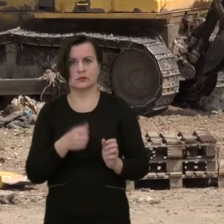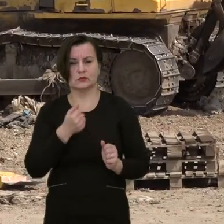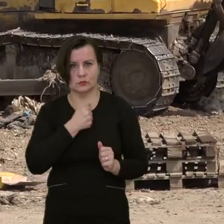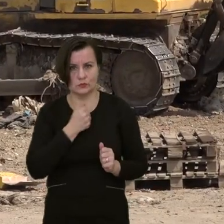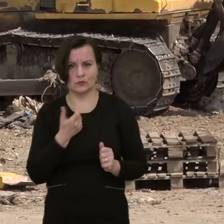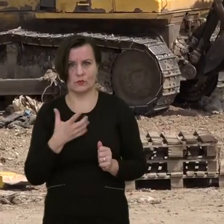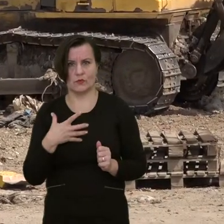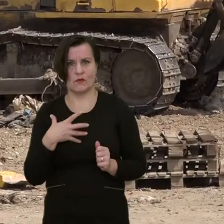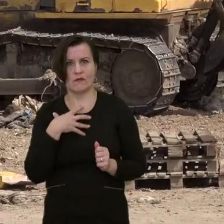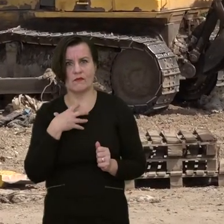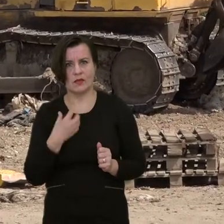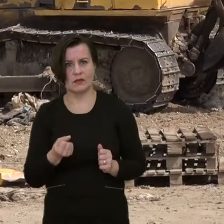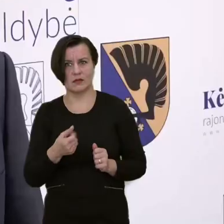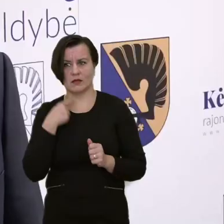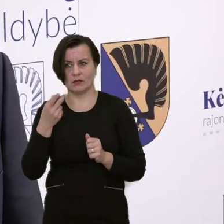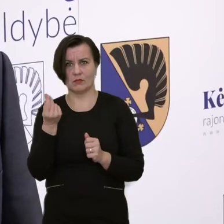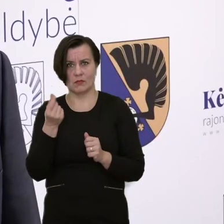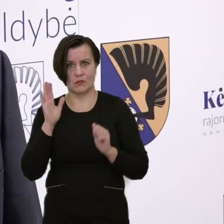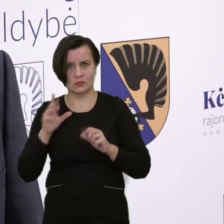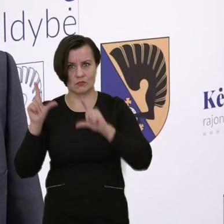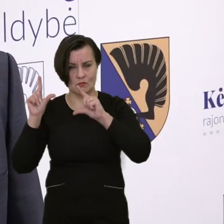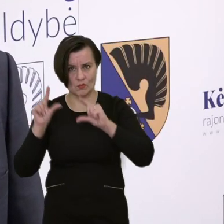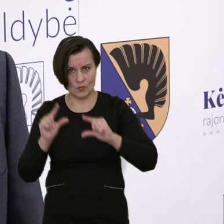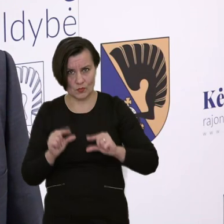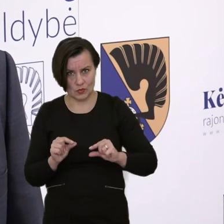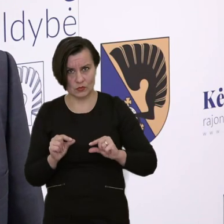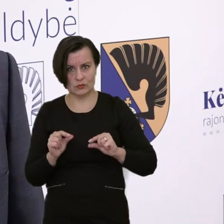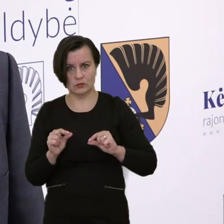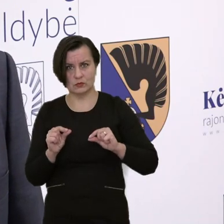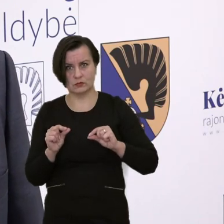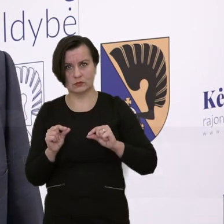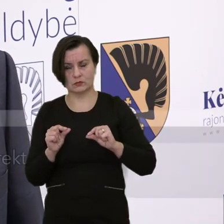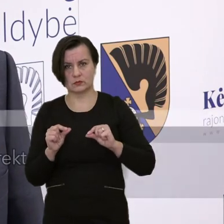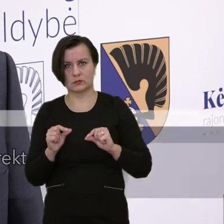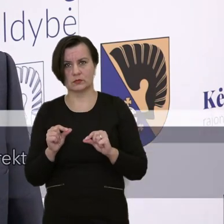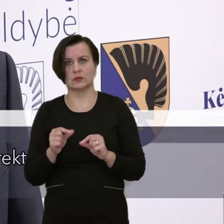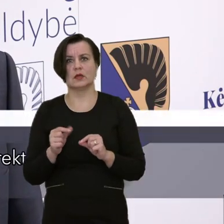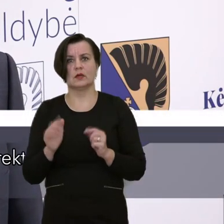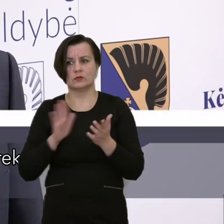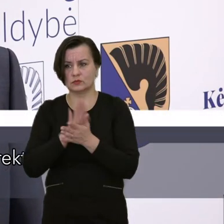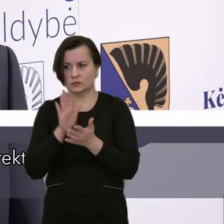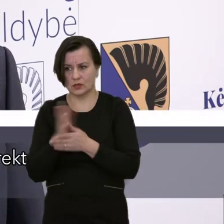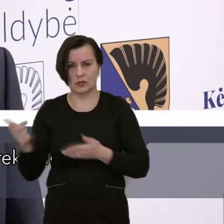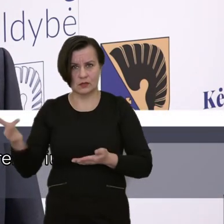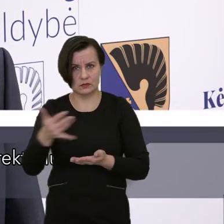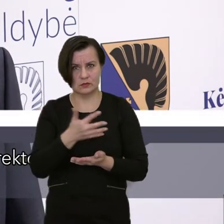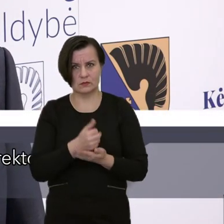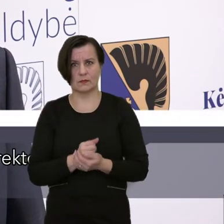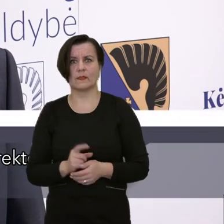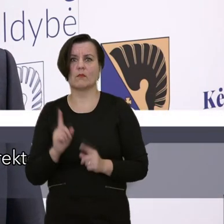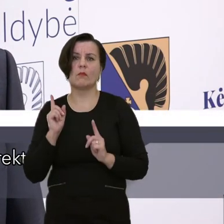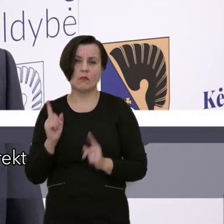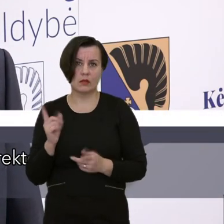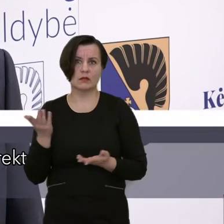mes turėjome tikrai vilties, kad atsiras galimybė sumažinti mokesčius gyventojams už buitinių